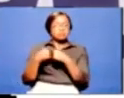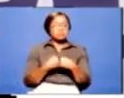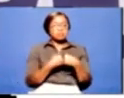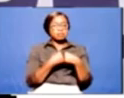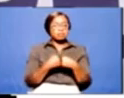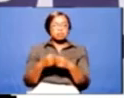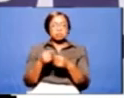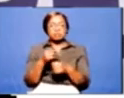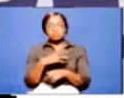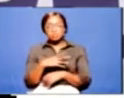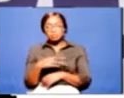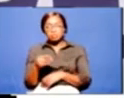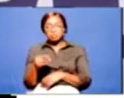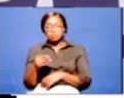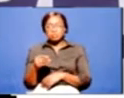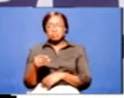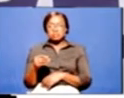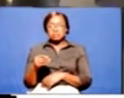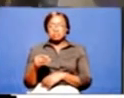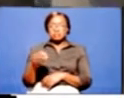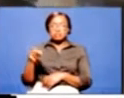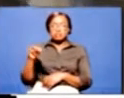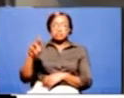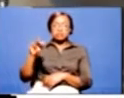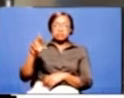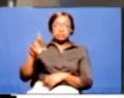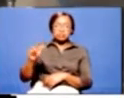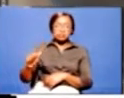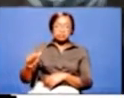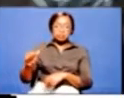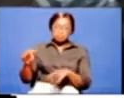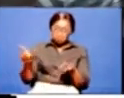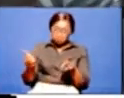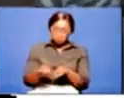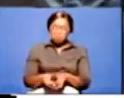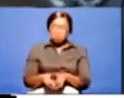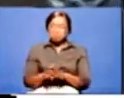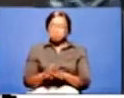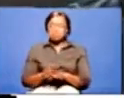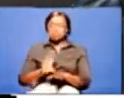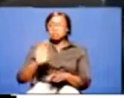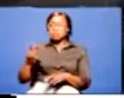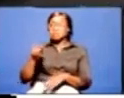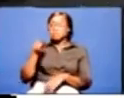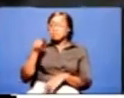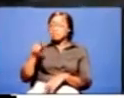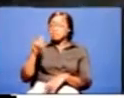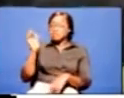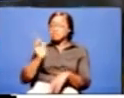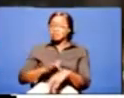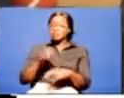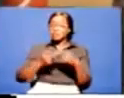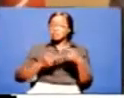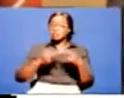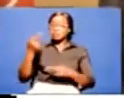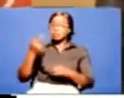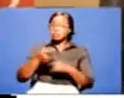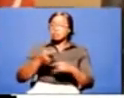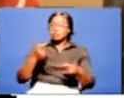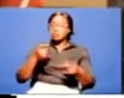ya Mara Ward upande ya juu ya Lemik. Tunai alisema kuwa kaunti hiyo imeathirika pakubwa kutokana na janga